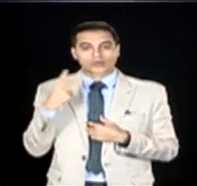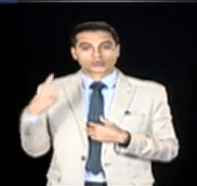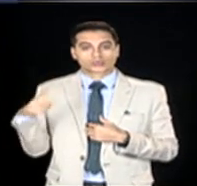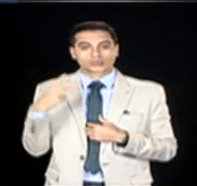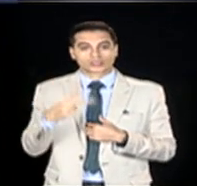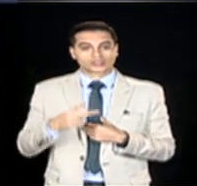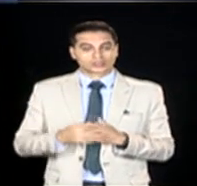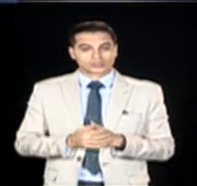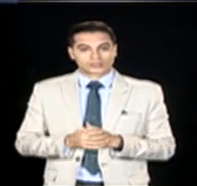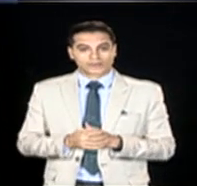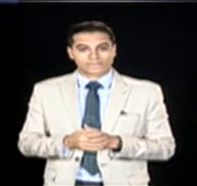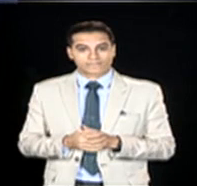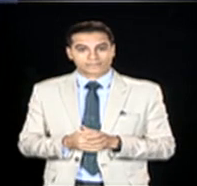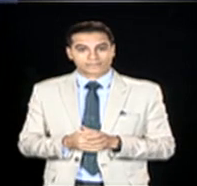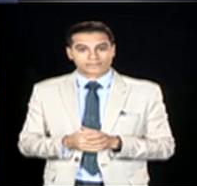2022.